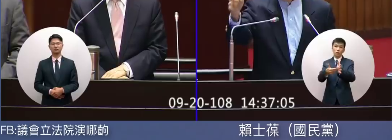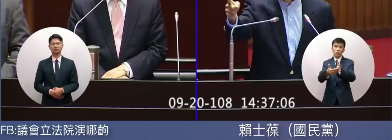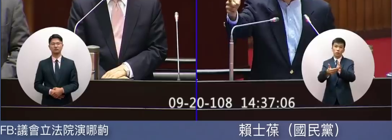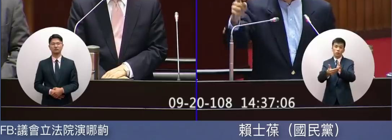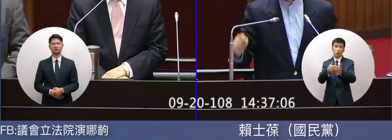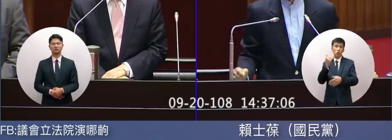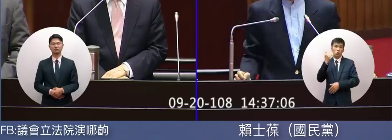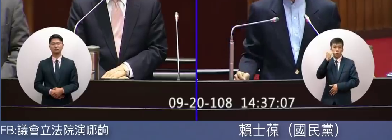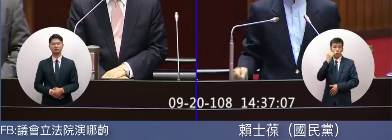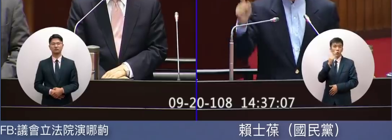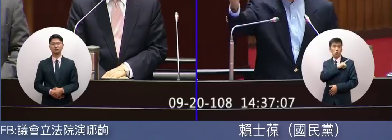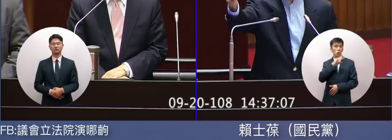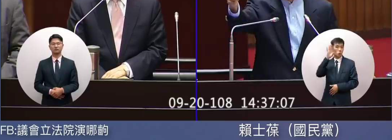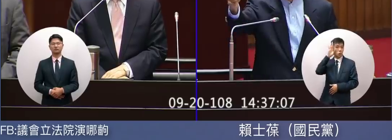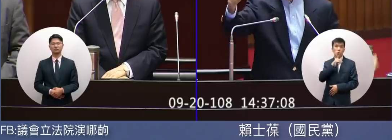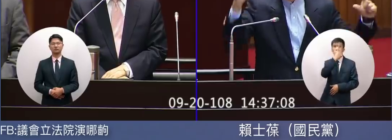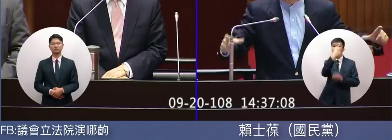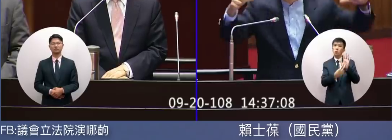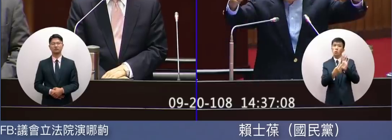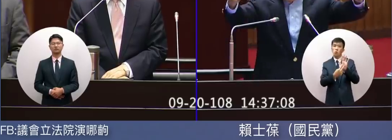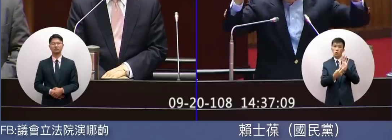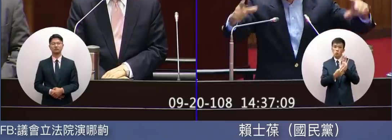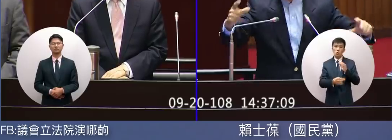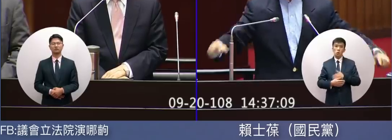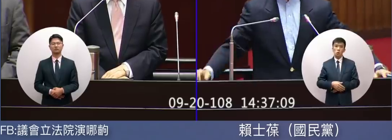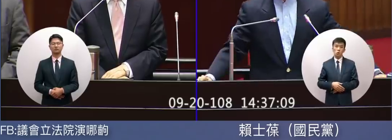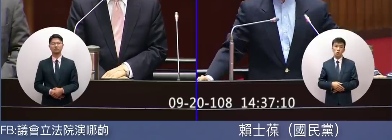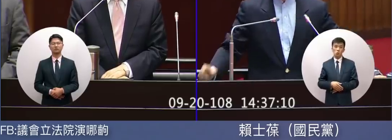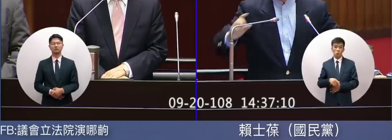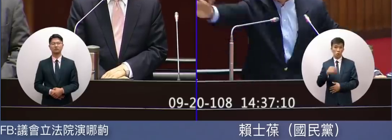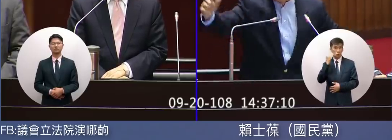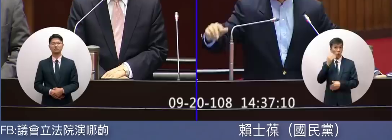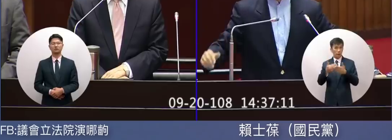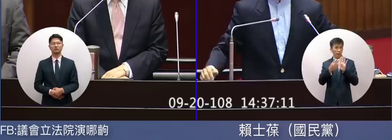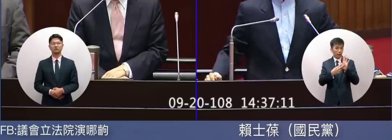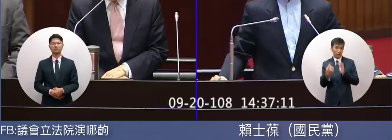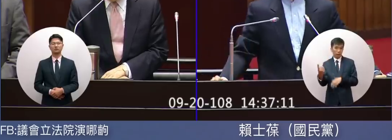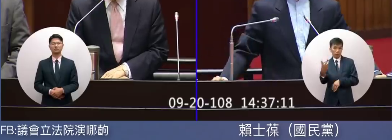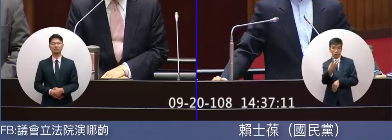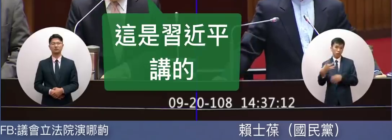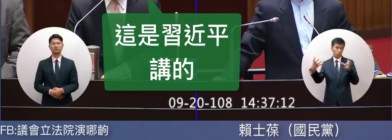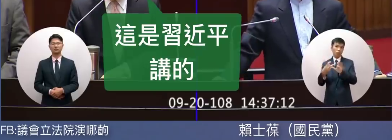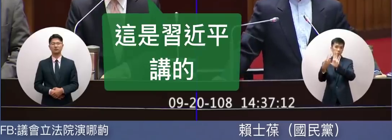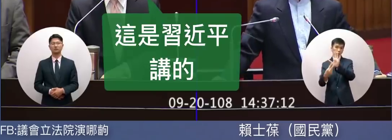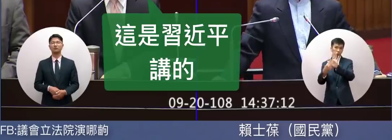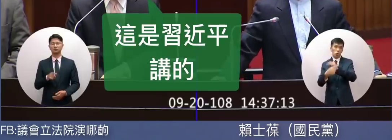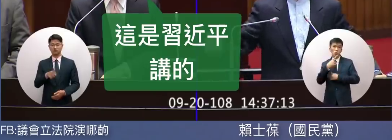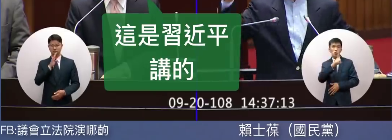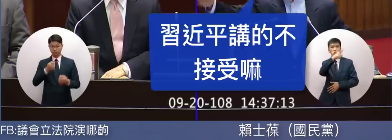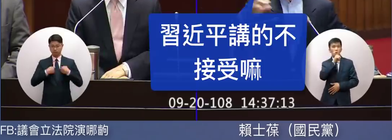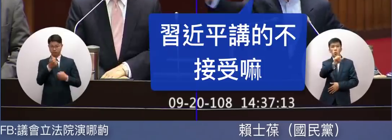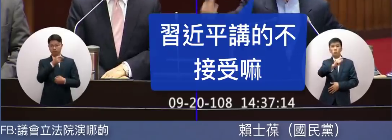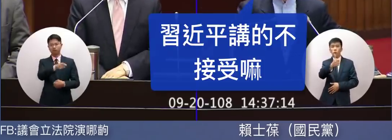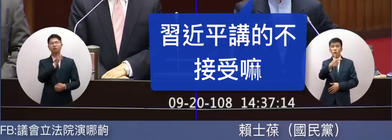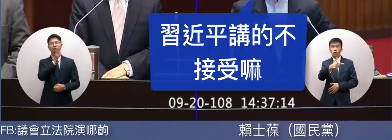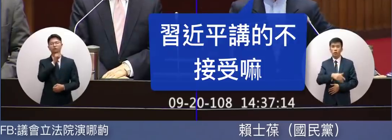片面的改变定义，改变说法，三方面共同来讲。不是你一个人讲就算了， 这是习近平讲。 习